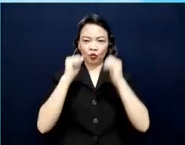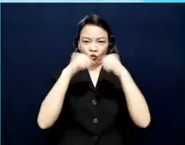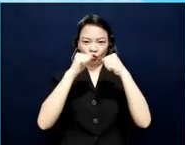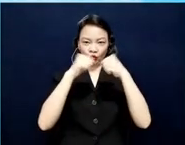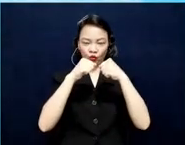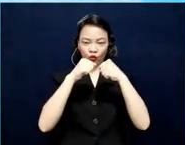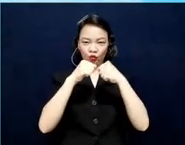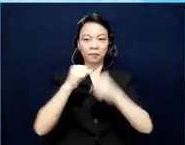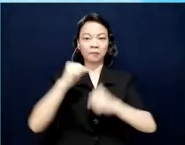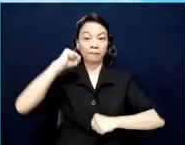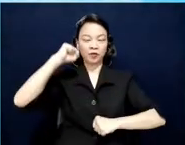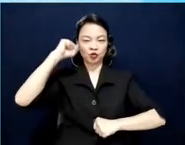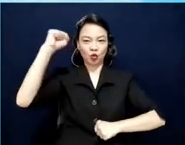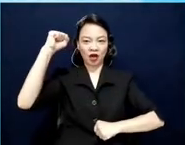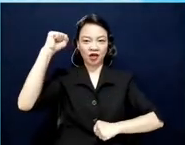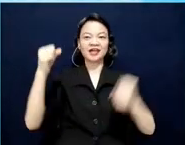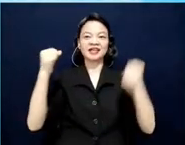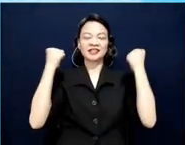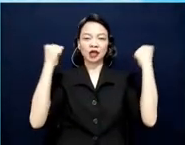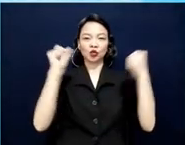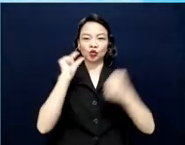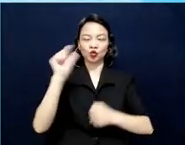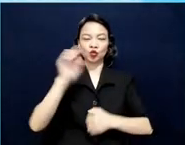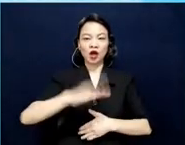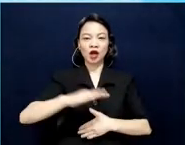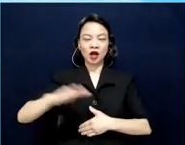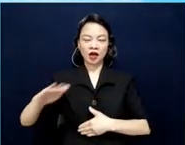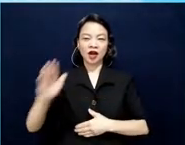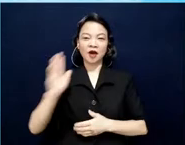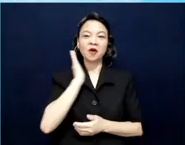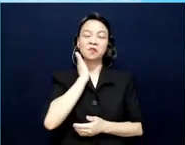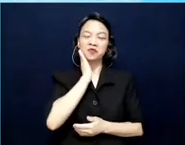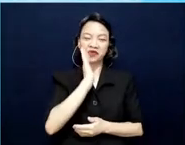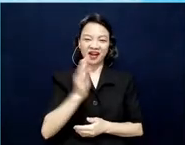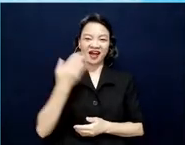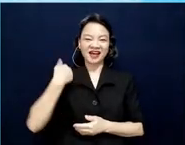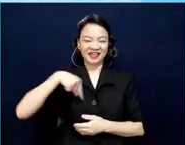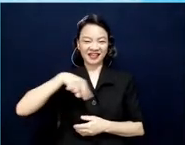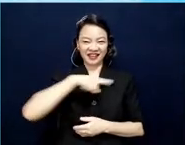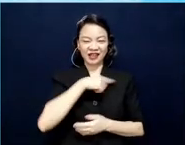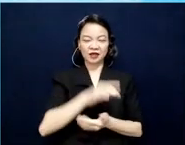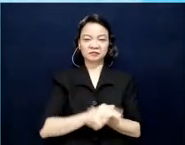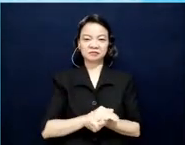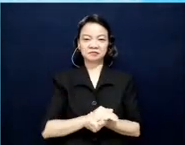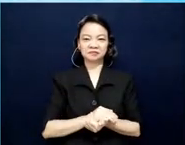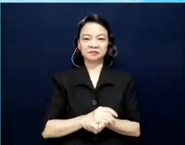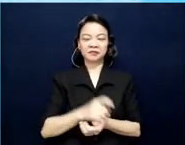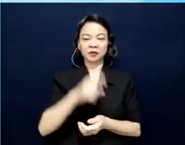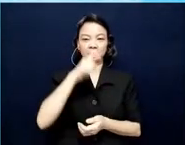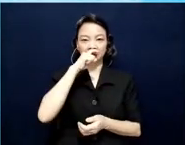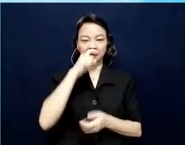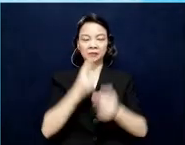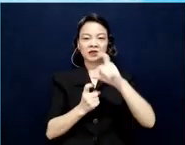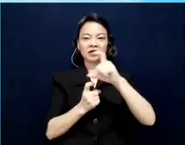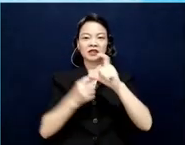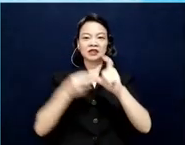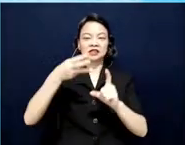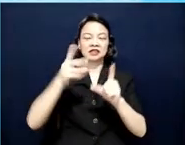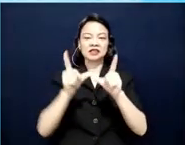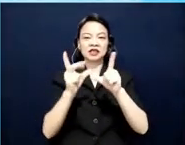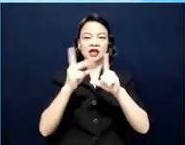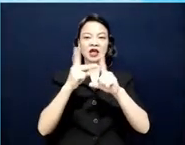memperjuangkan kesehatan untuk anak-anak muda kita ya, Bu ya. Lalu Mr. Sewan Chon, Presiden Direktur AstraZeneca